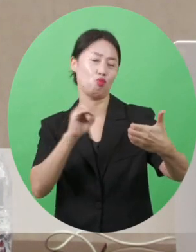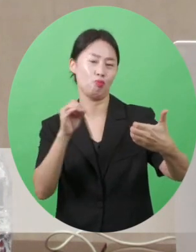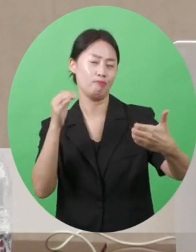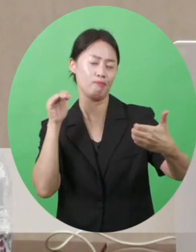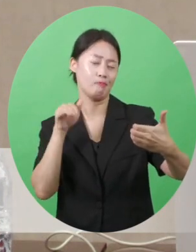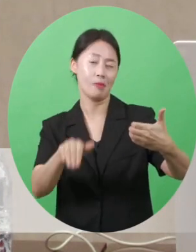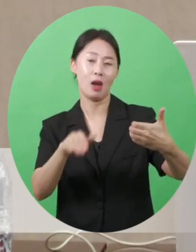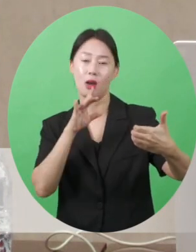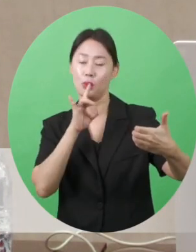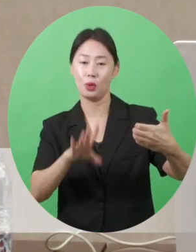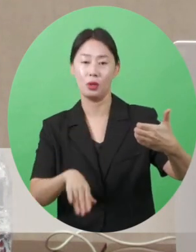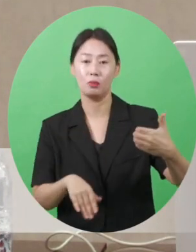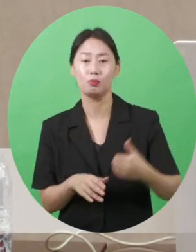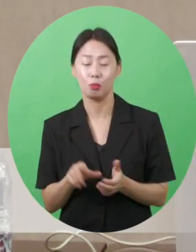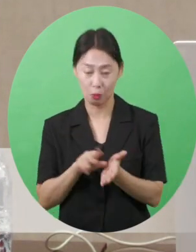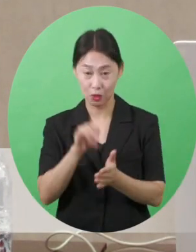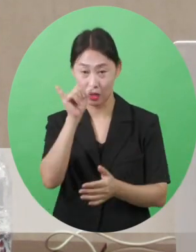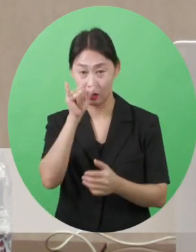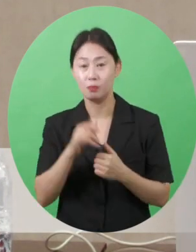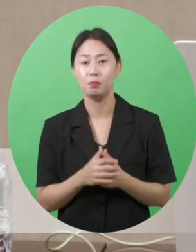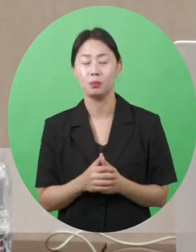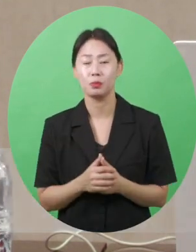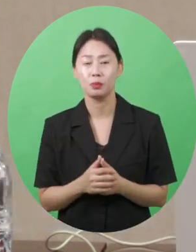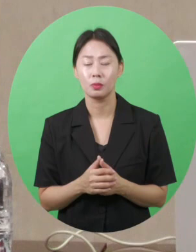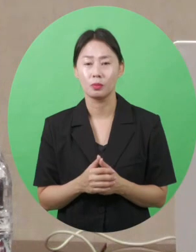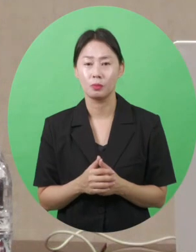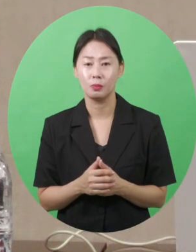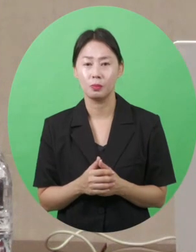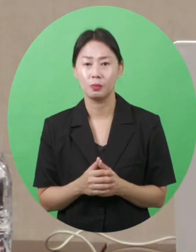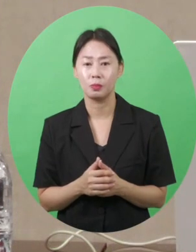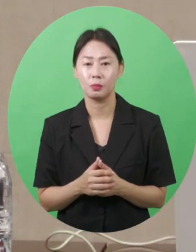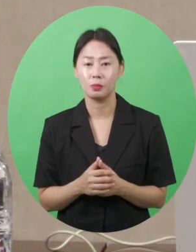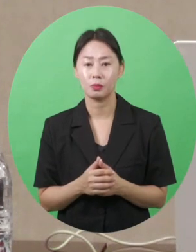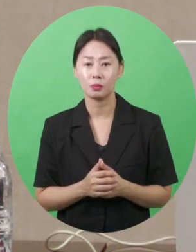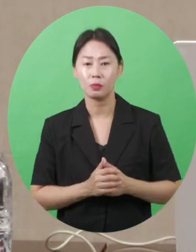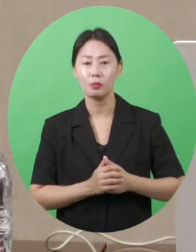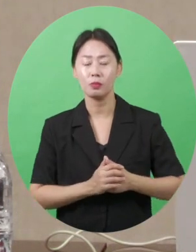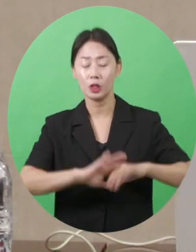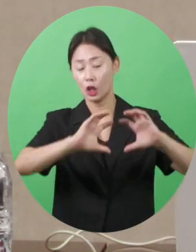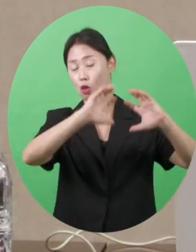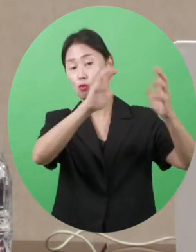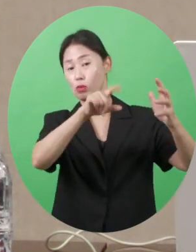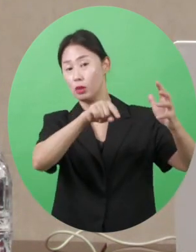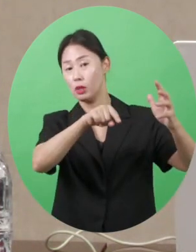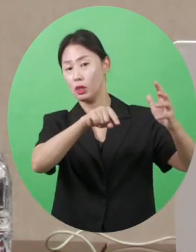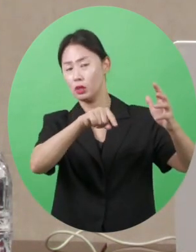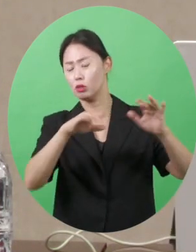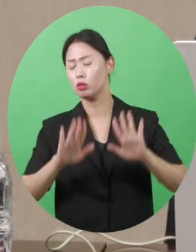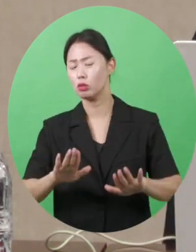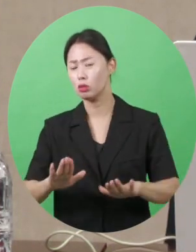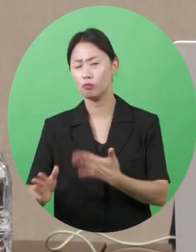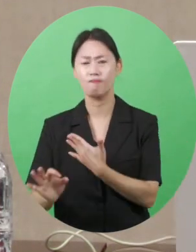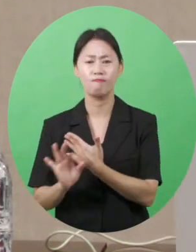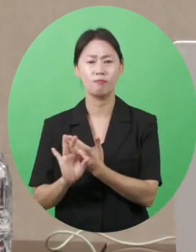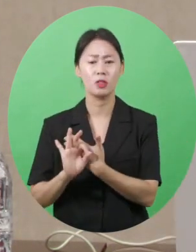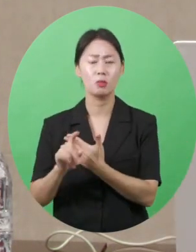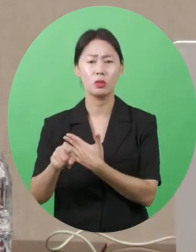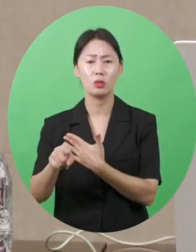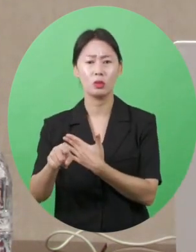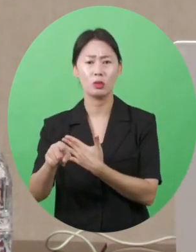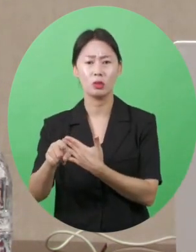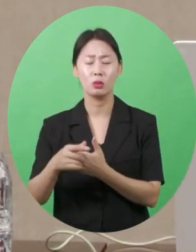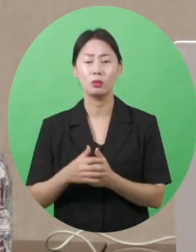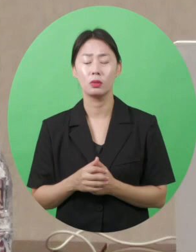되는 문제가 있었죠. 그래서 그러면 이게 국가 그동안에는 임의로 되어 있었던